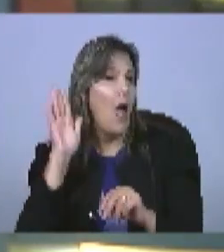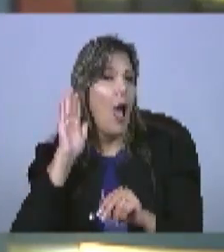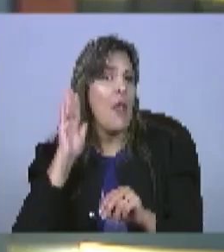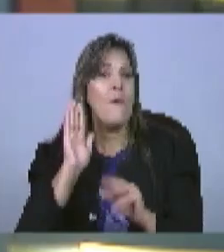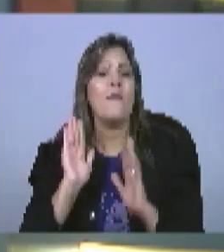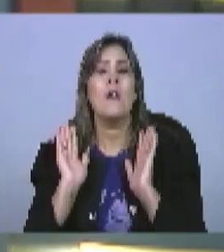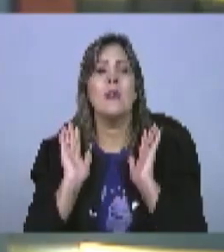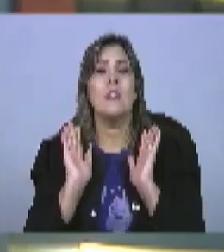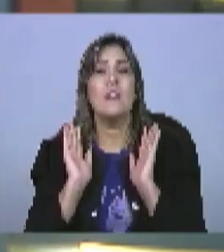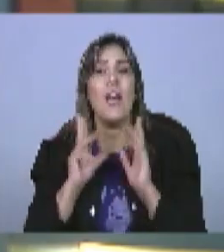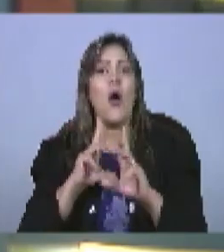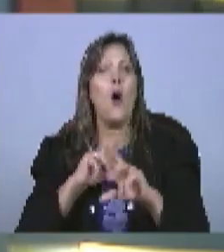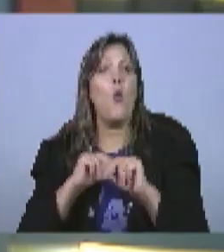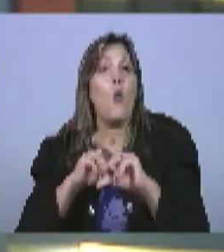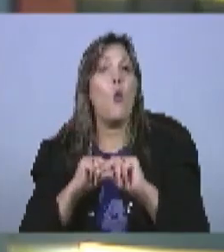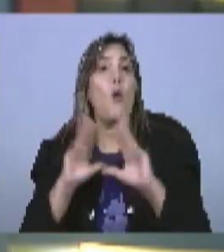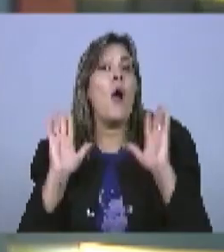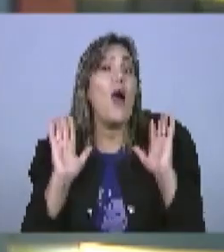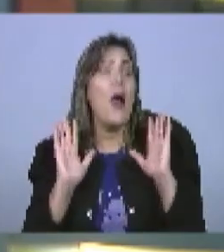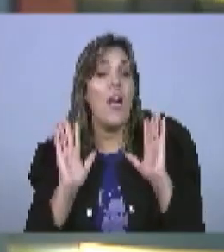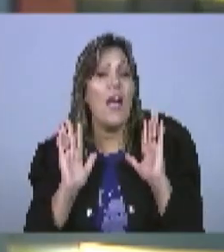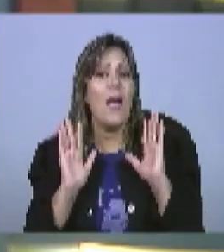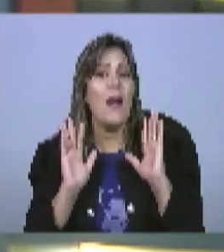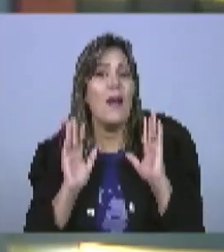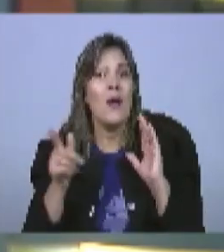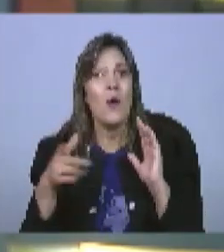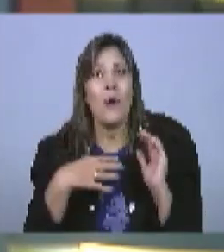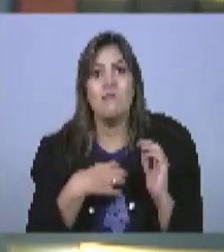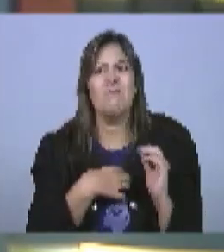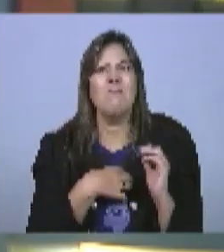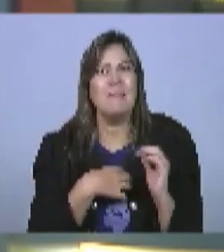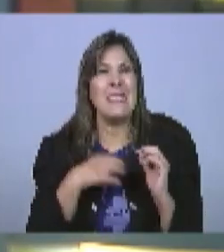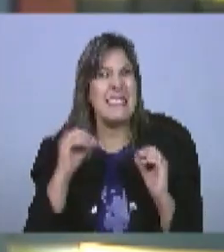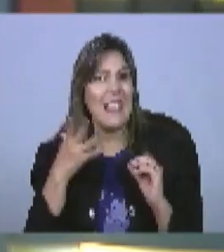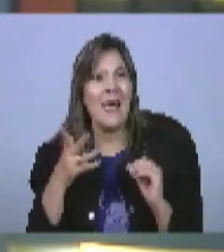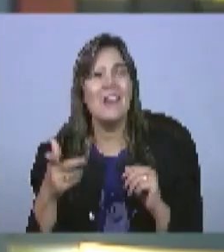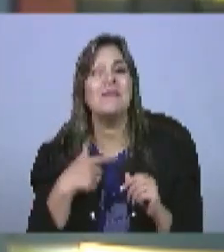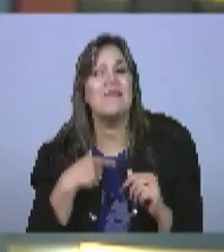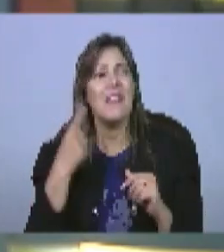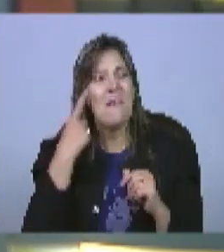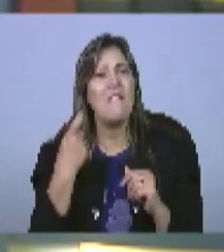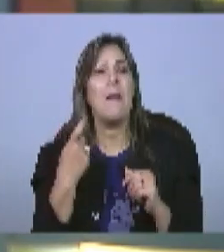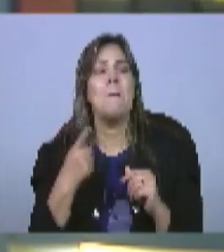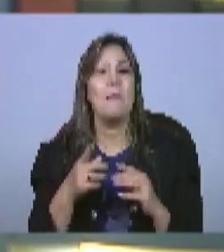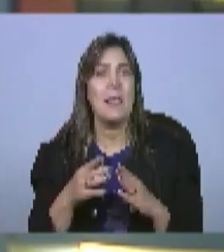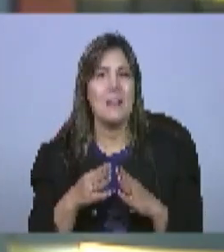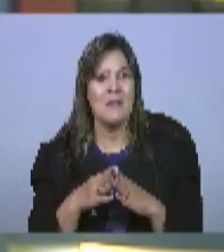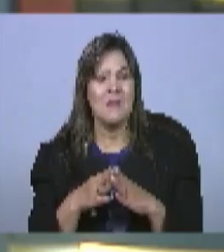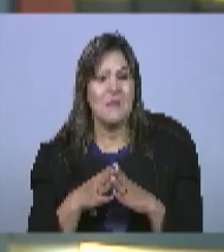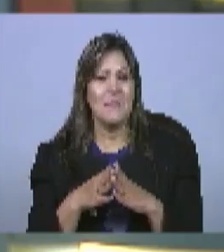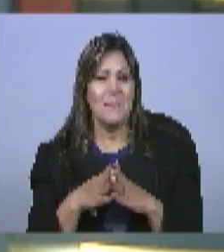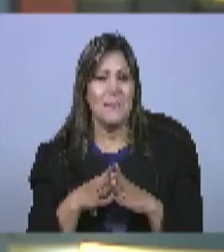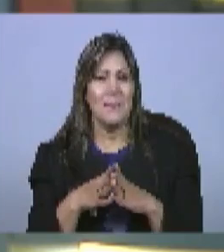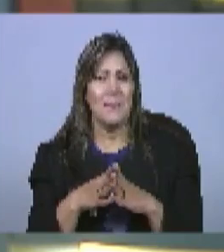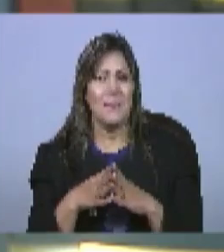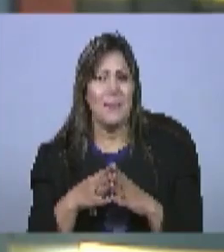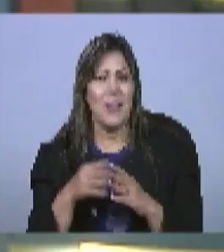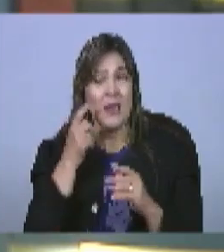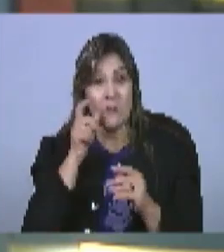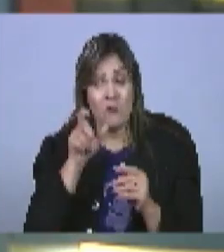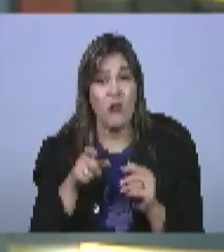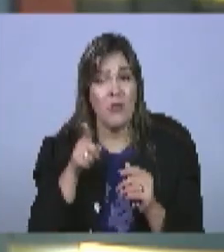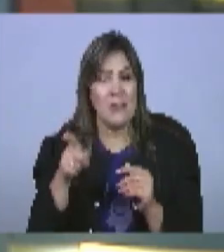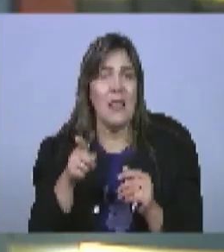بلا مبالاه الناس برضو لن تكون على مستوى الجديه في التعامل معاك الشخص